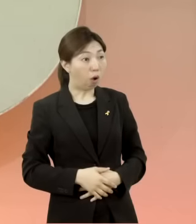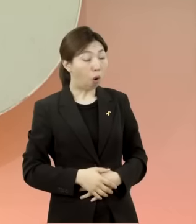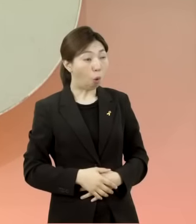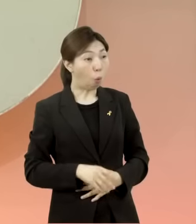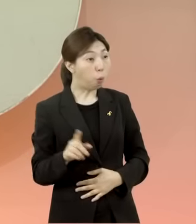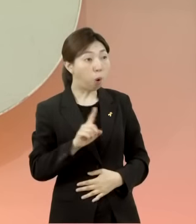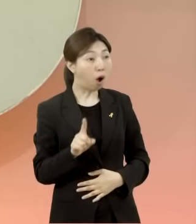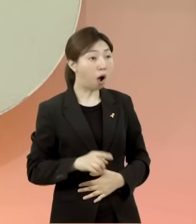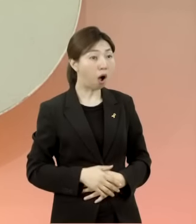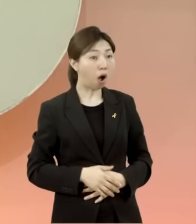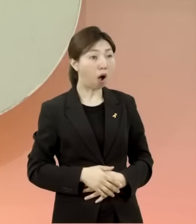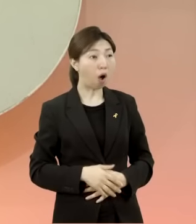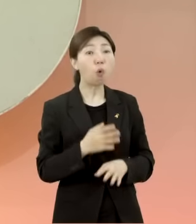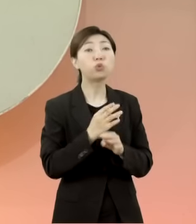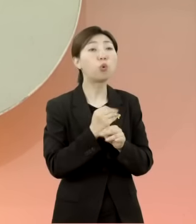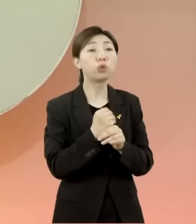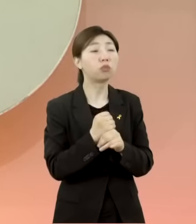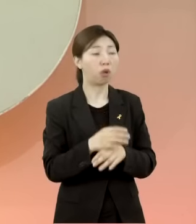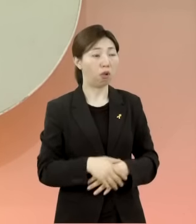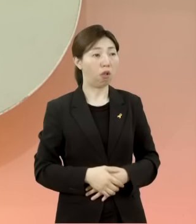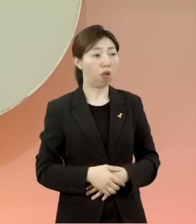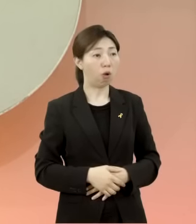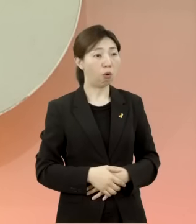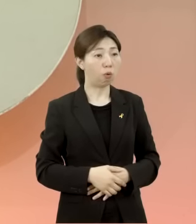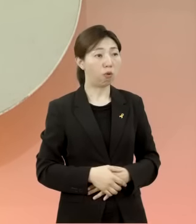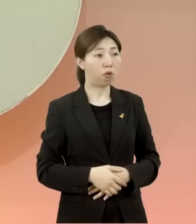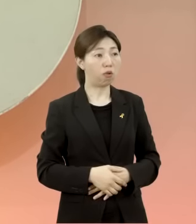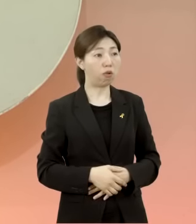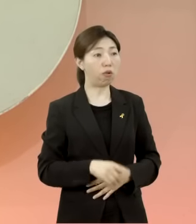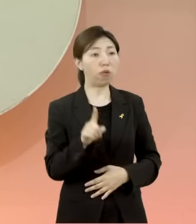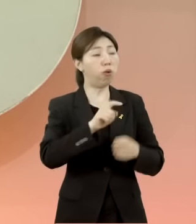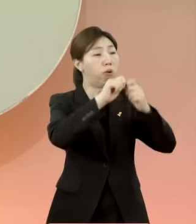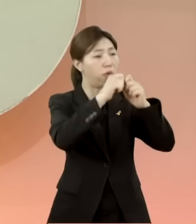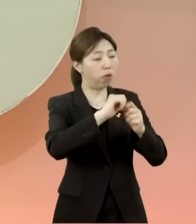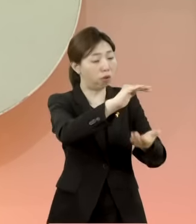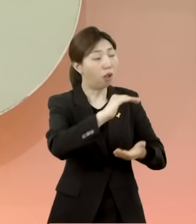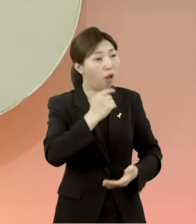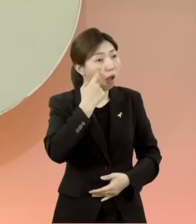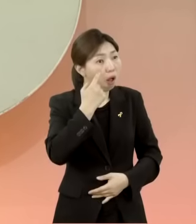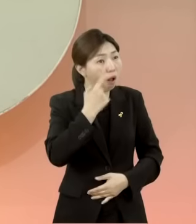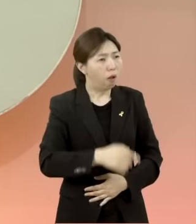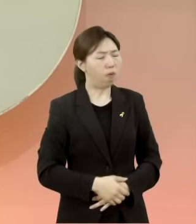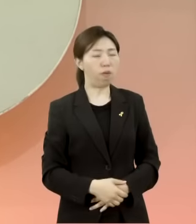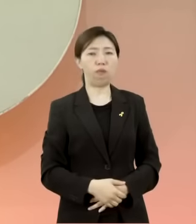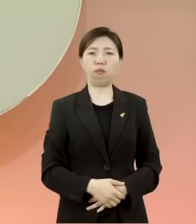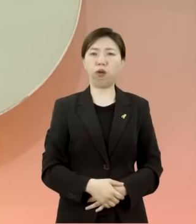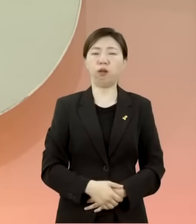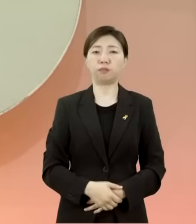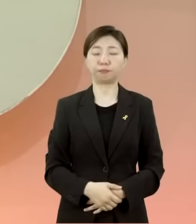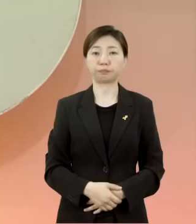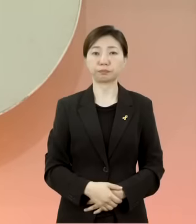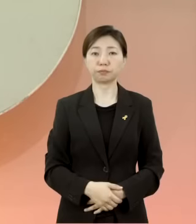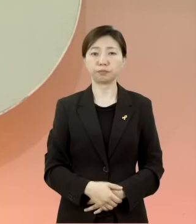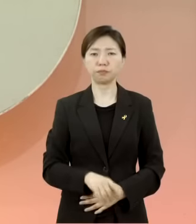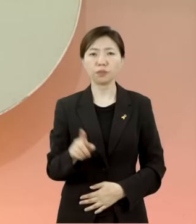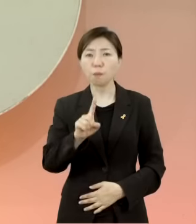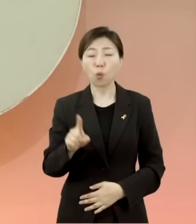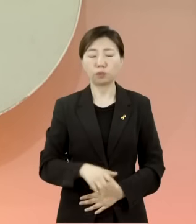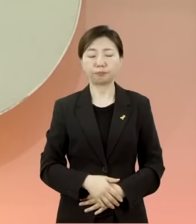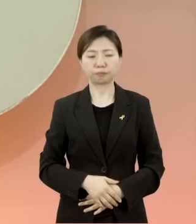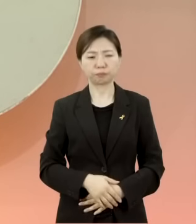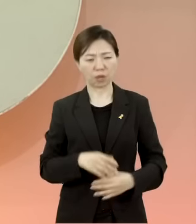꿨어요 보살님이 깜짝 놀란 거예요 어 언제 어떻게 자세히